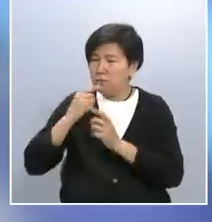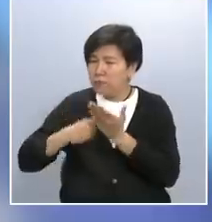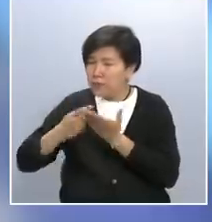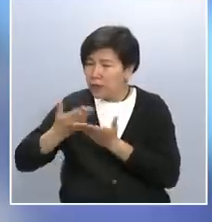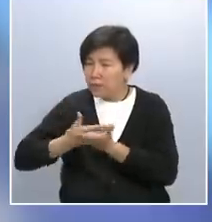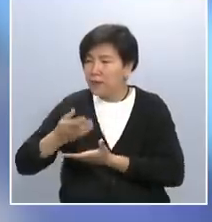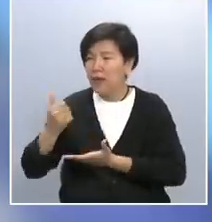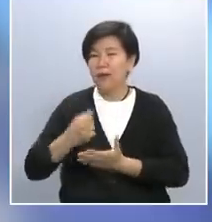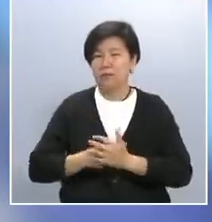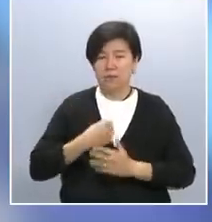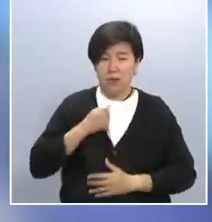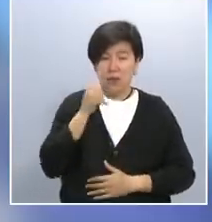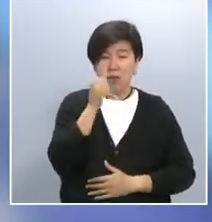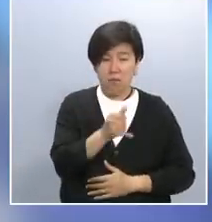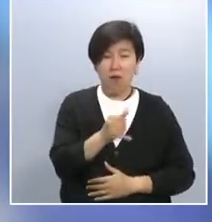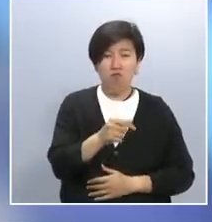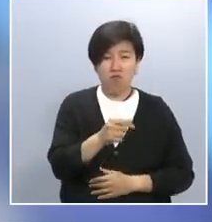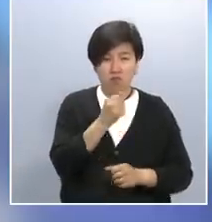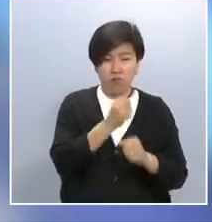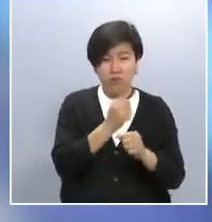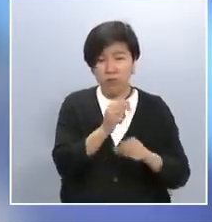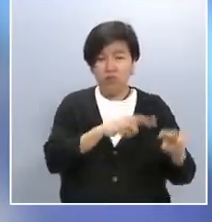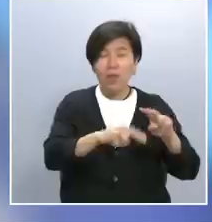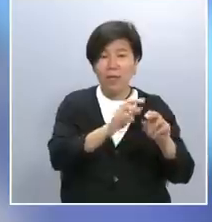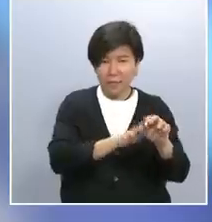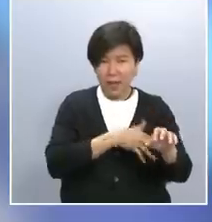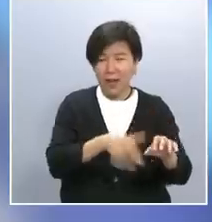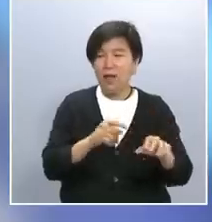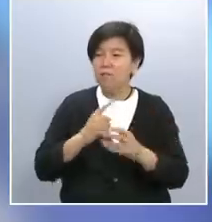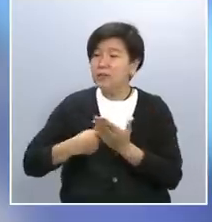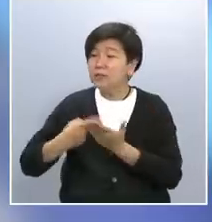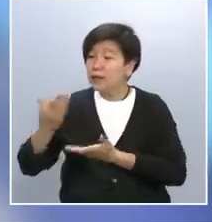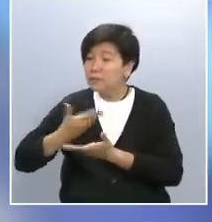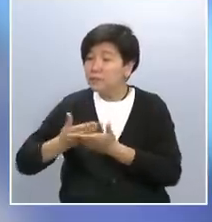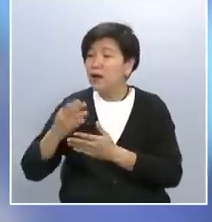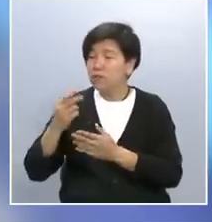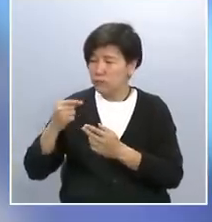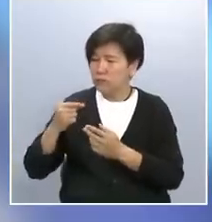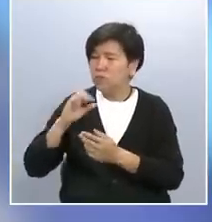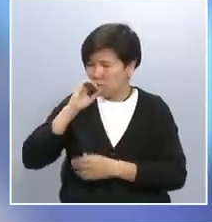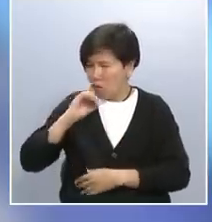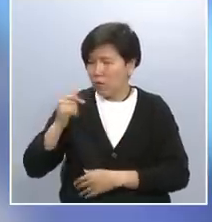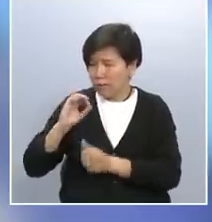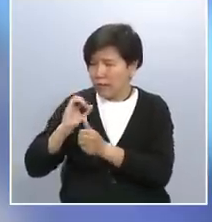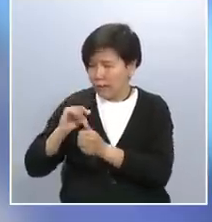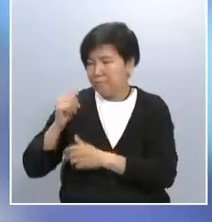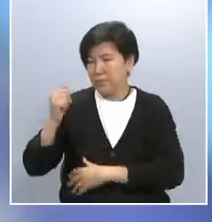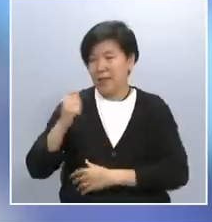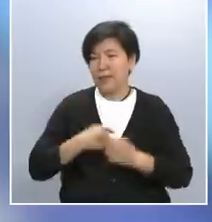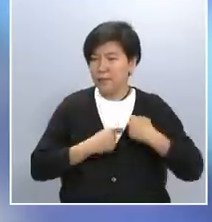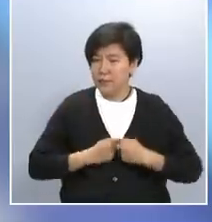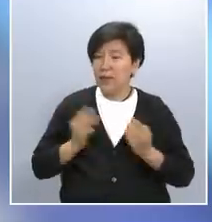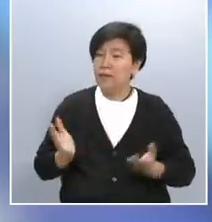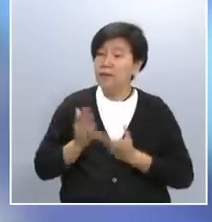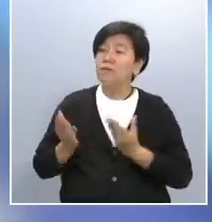ทำพื้นที่มาก่อนมีอะไรก็คุณไอซ์ปรึกษาได้ยินดีที่จะให้คำแนะนำแล้วก็เป็นกำลังใจให้